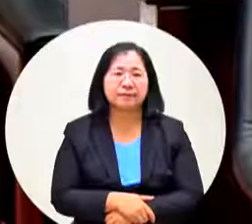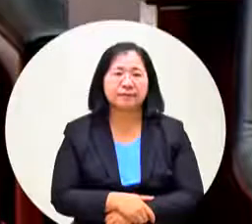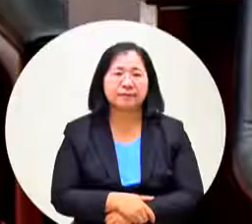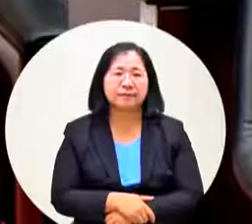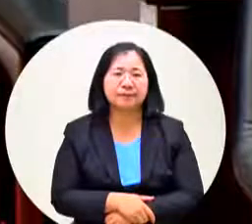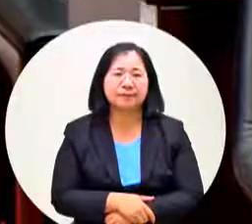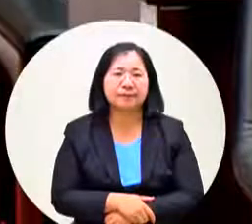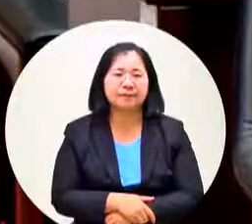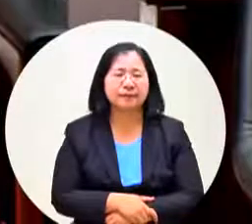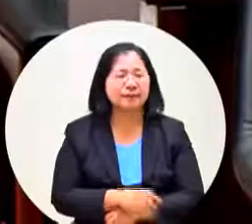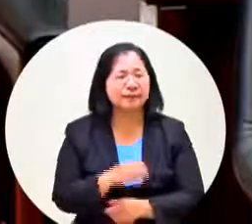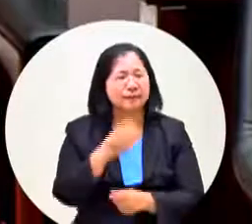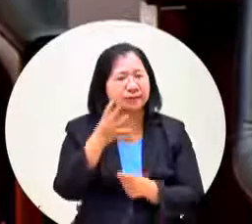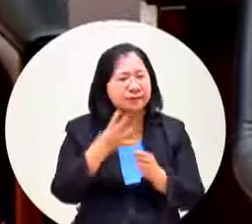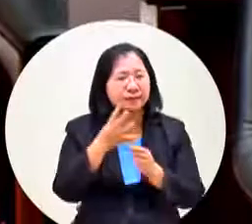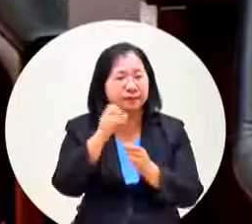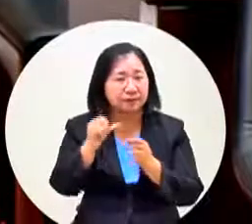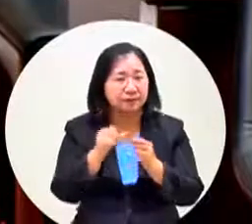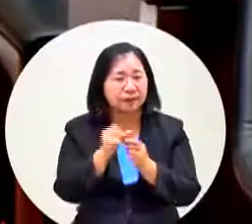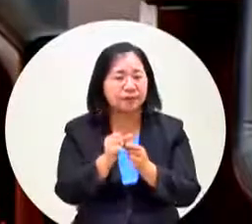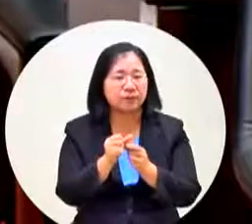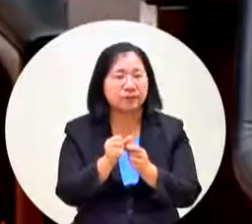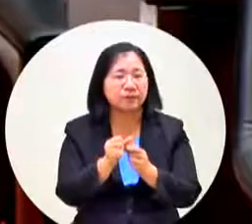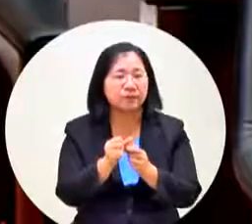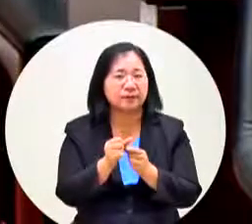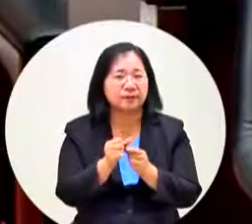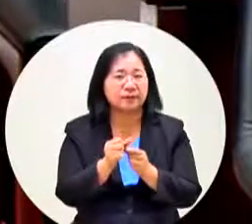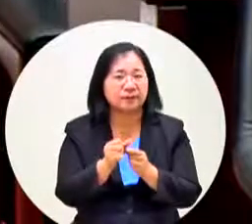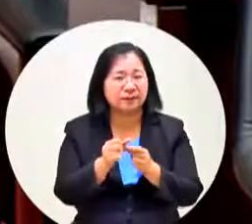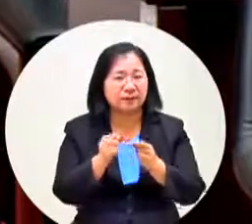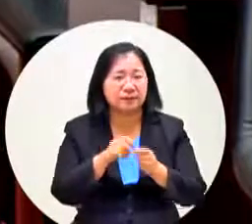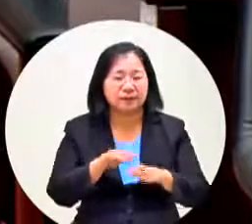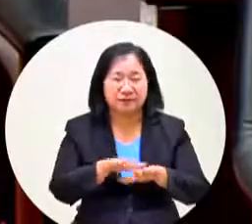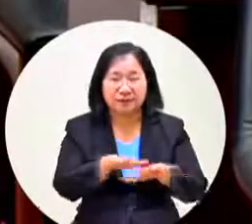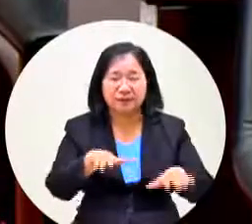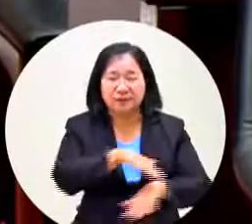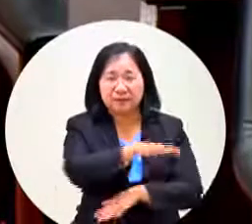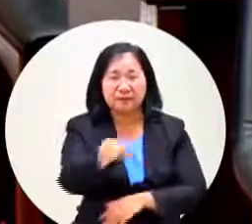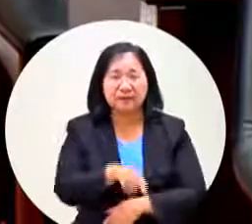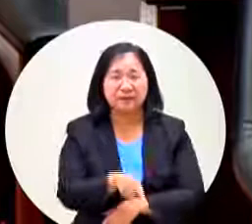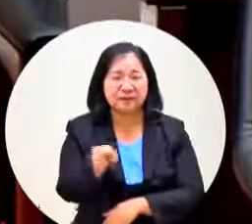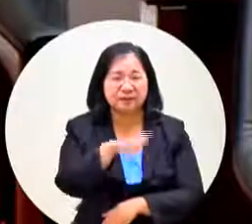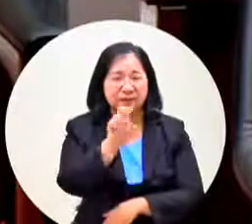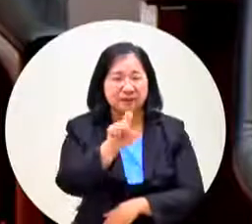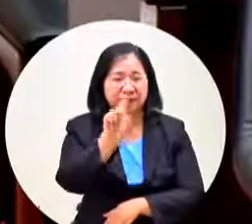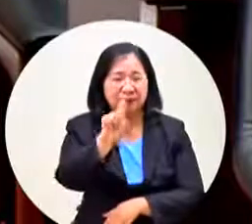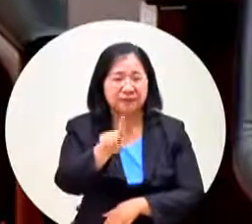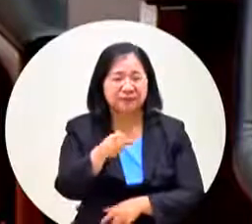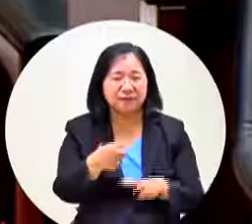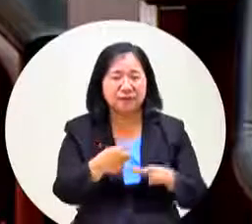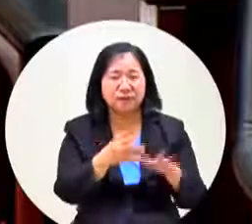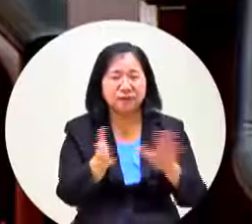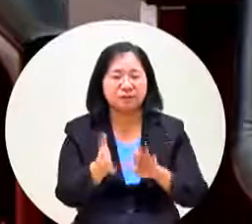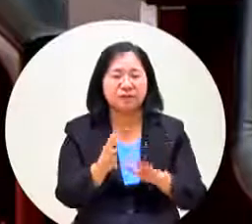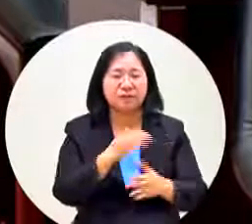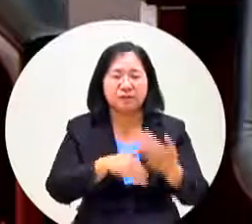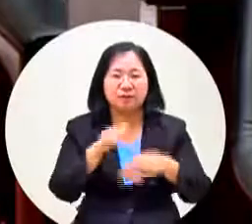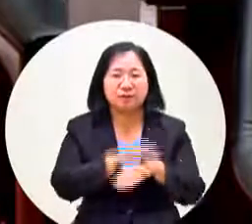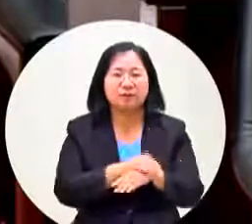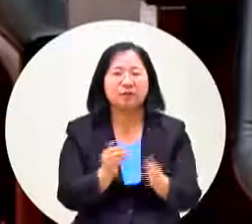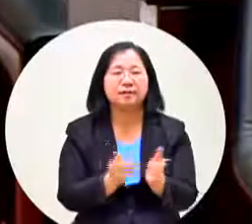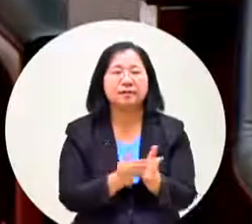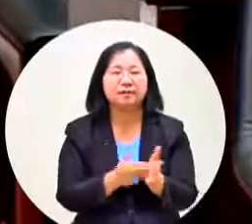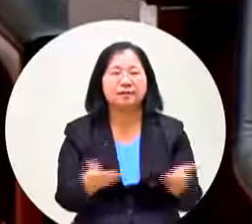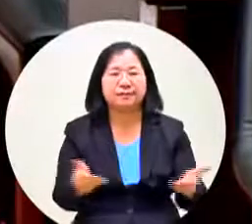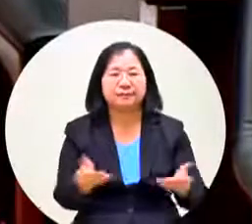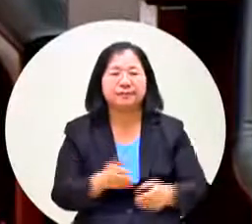吼、哦，荷花园区就是安奈开发，啊，安奈开发差不多将近四年哦，四年荷花园区开发到哦，差